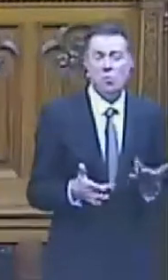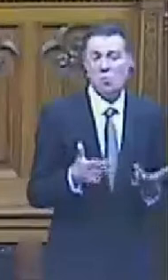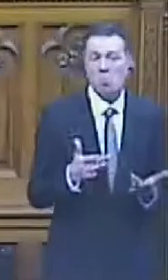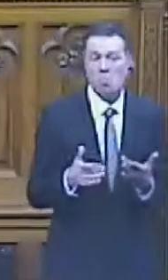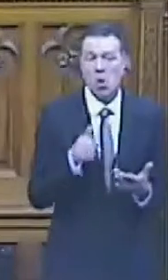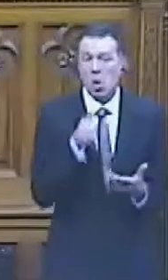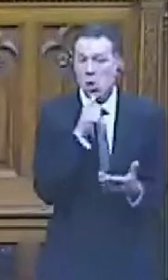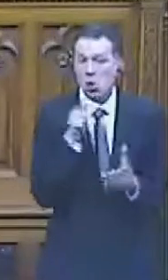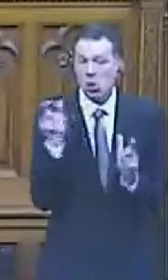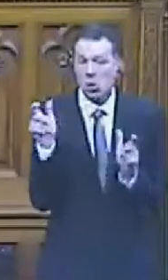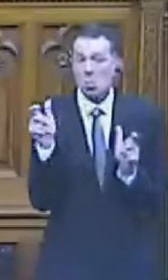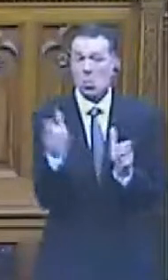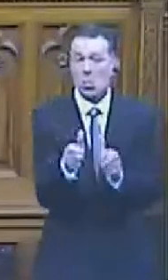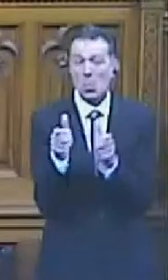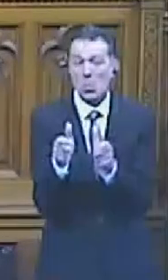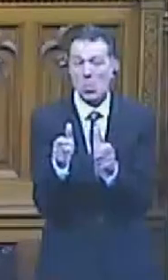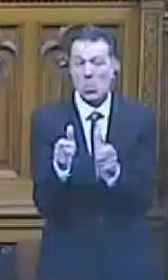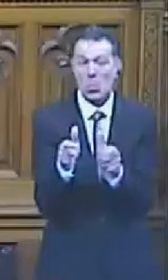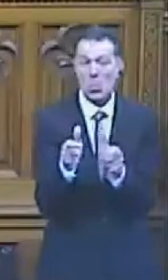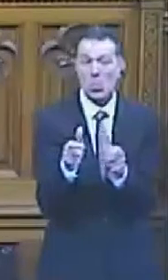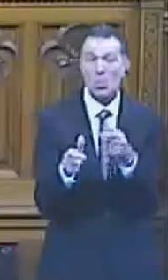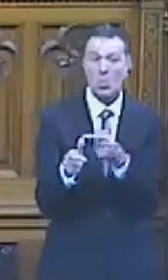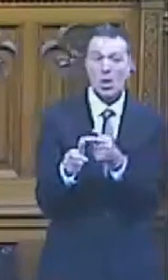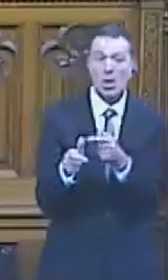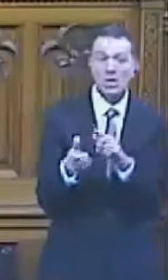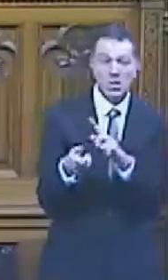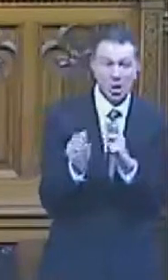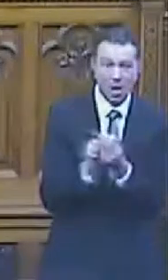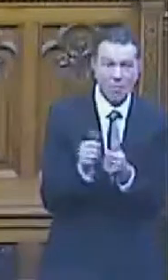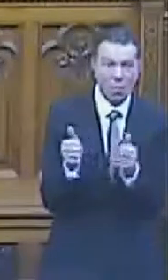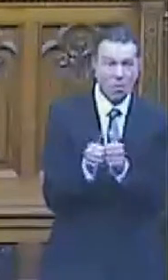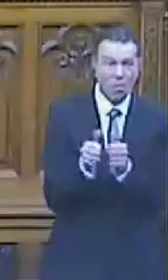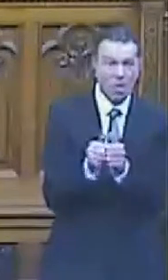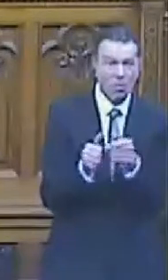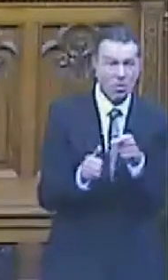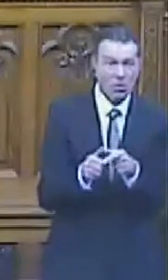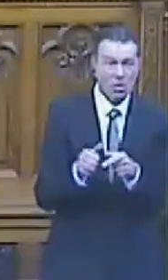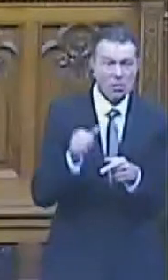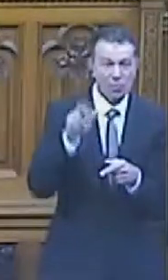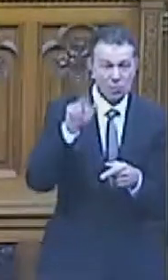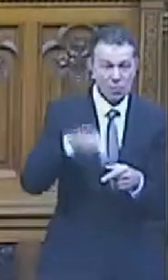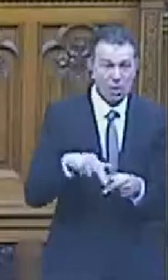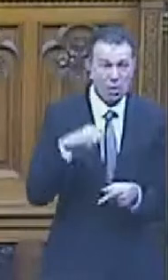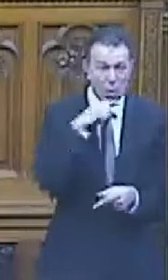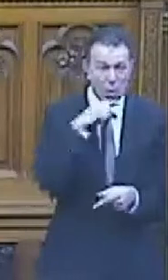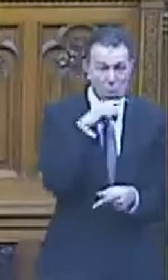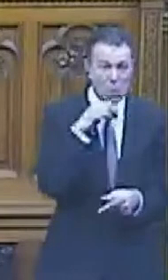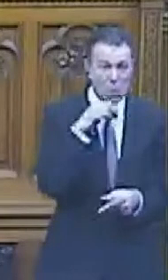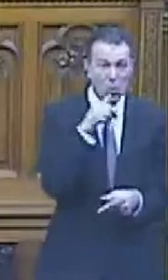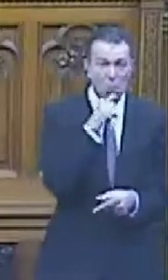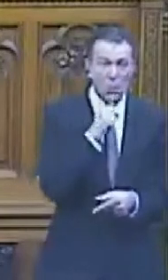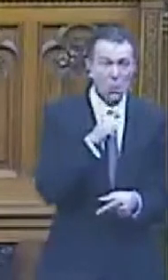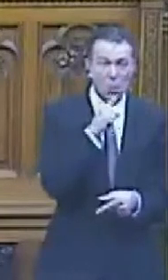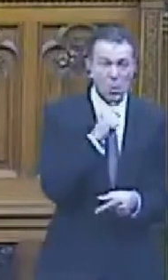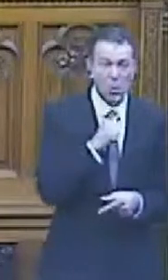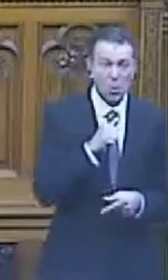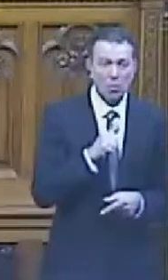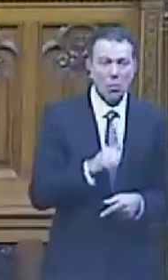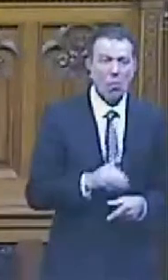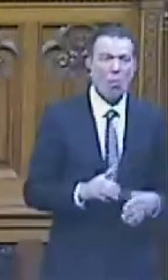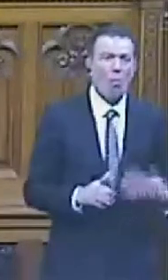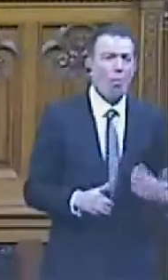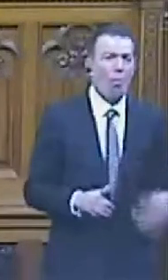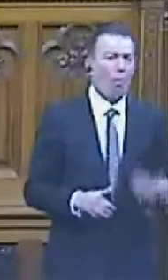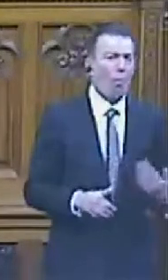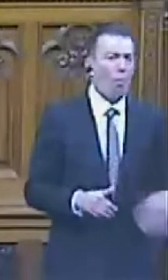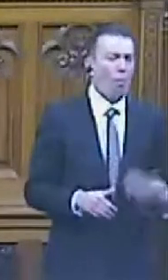Grünen befindet. Also wenn das die Reformpartnerschaft hier in Wien ist, nämlich zwischen Rot und Grün, ja, dann gute Nacht. Man